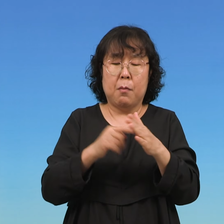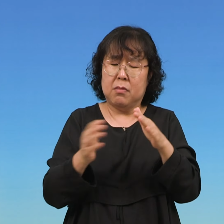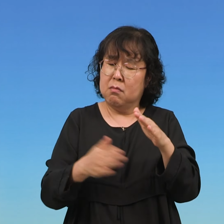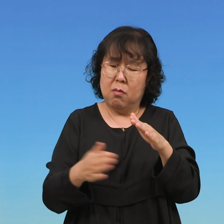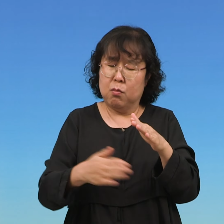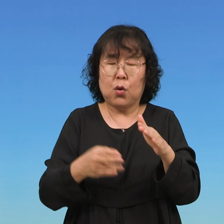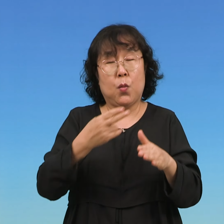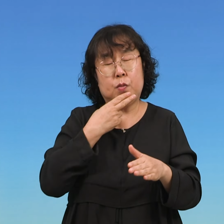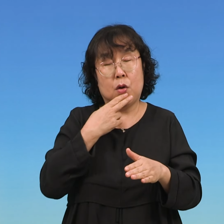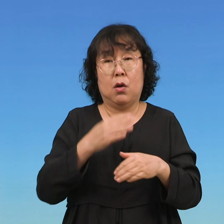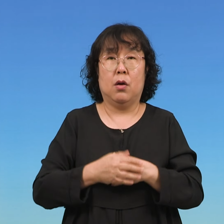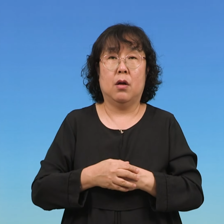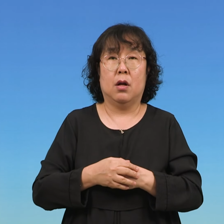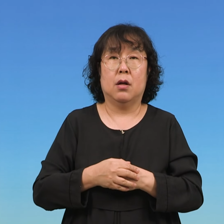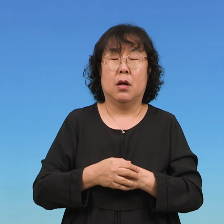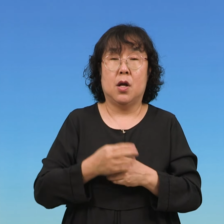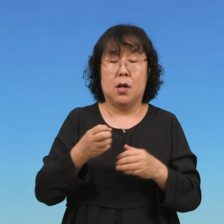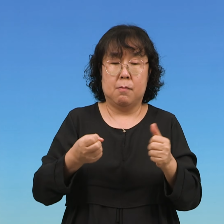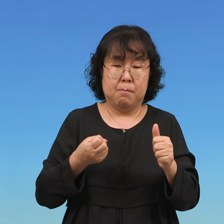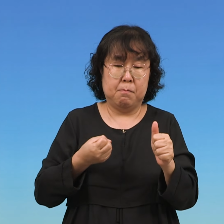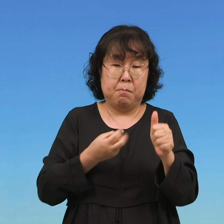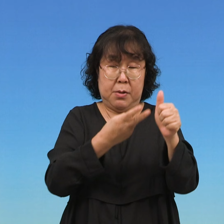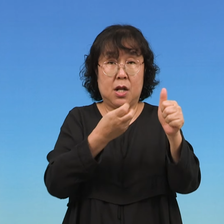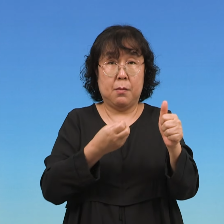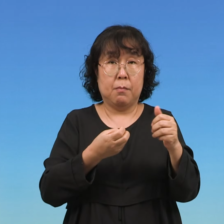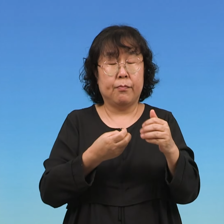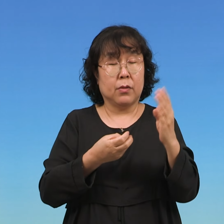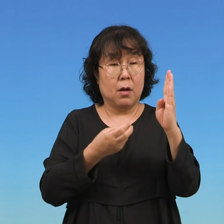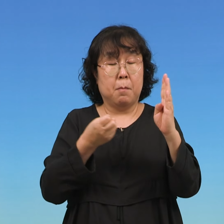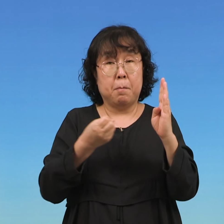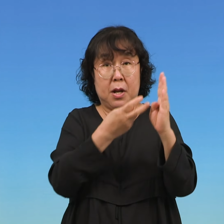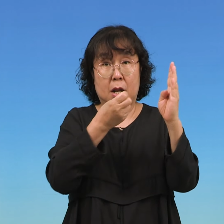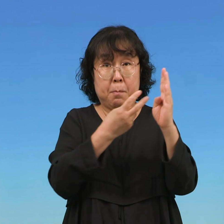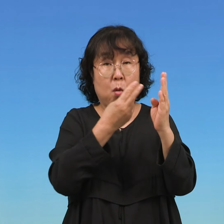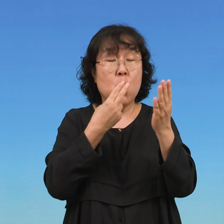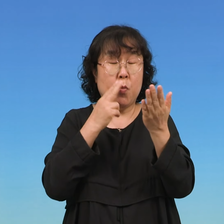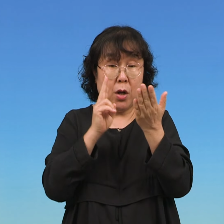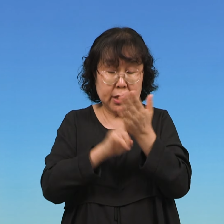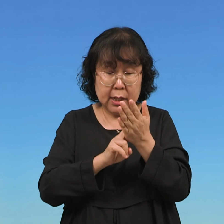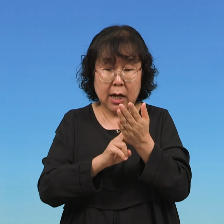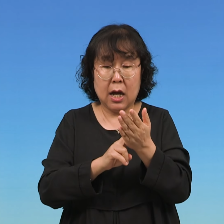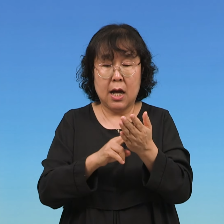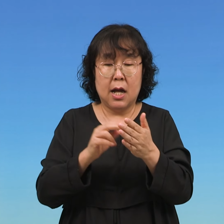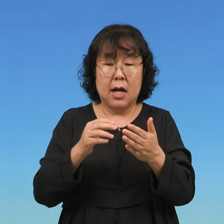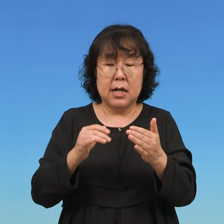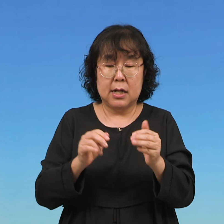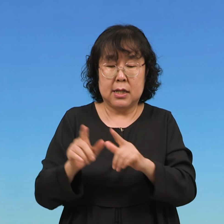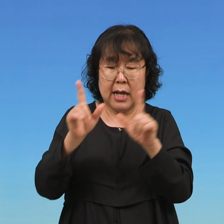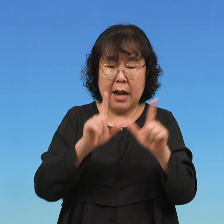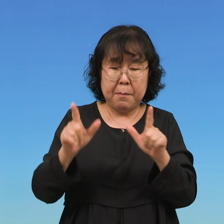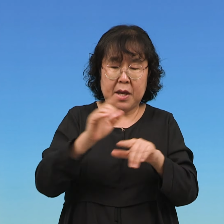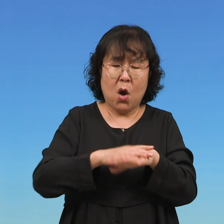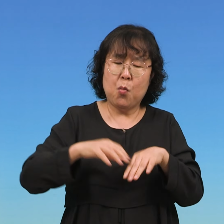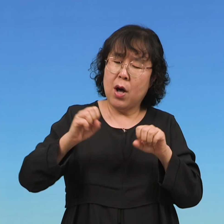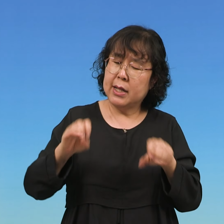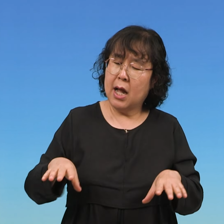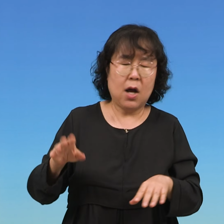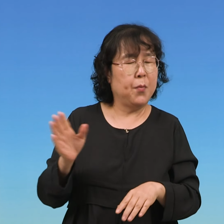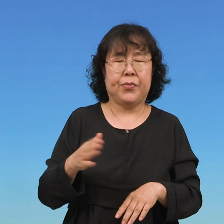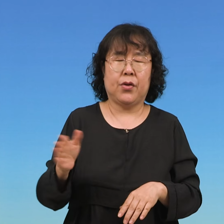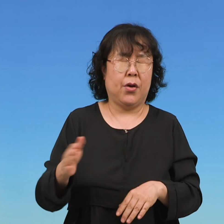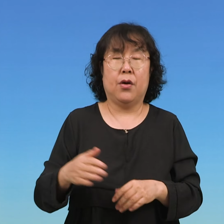감옥에서 쓰는이 빌립보서에다가 허무하다 인생 허무하다 난 그동안 뭐 하고 살았던가 하나도